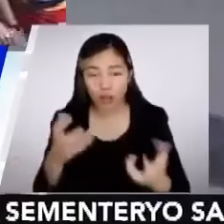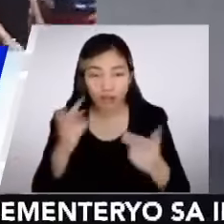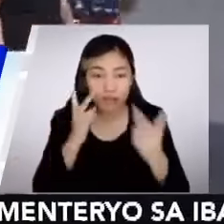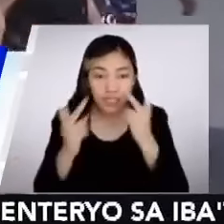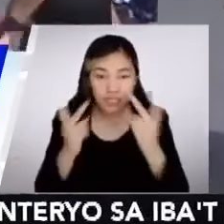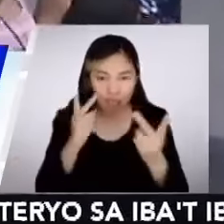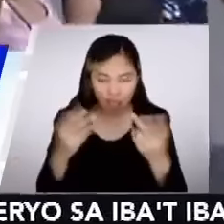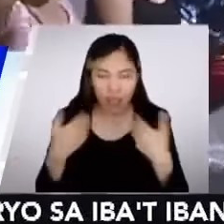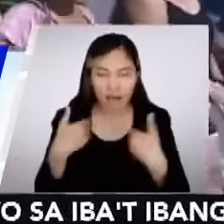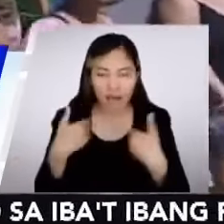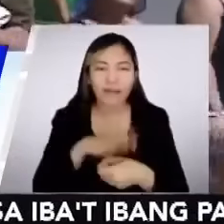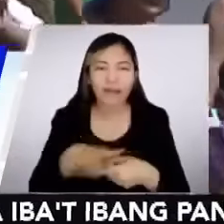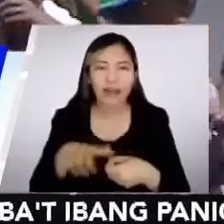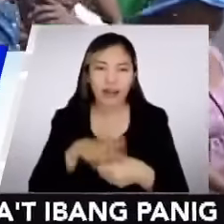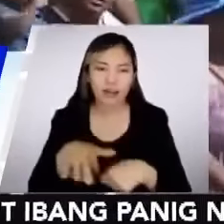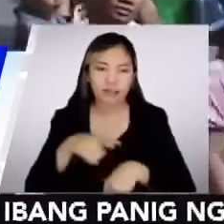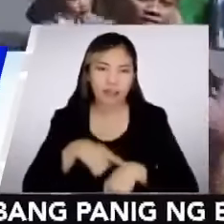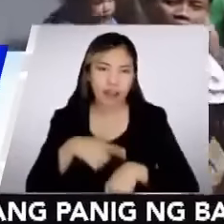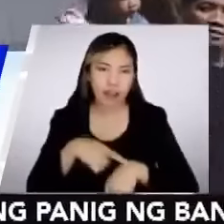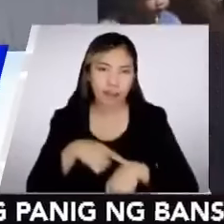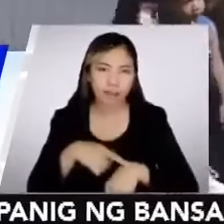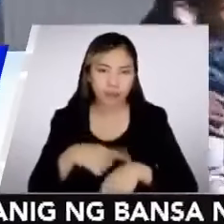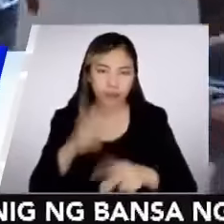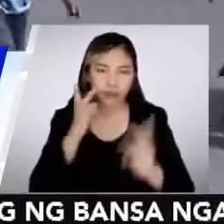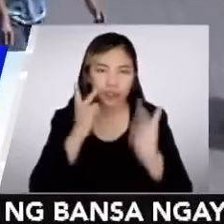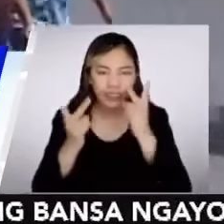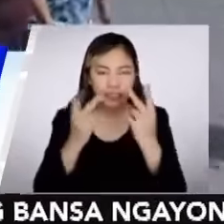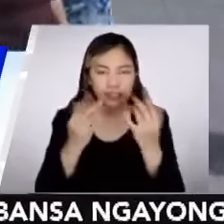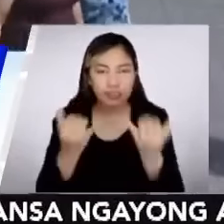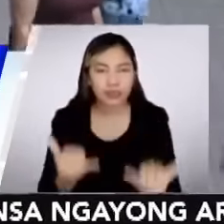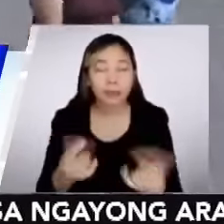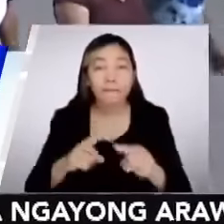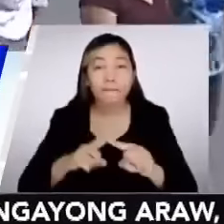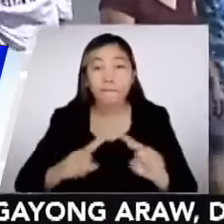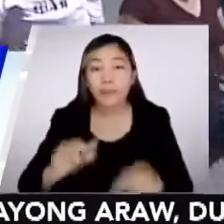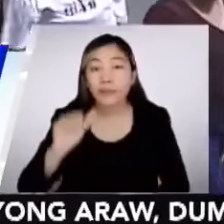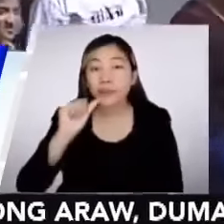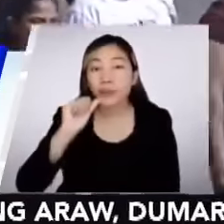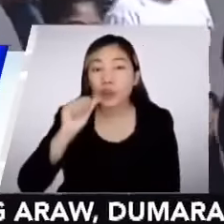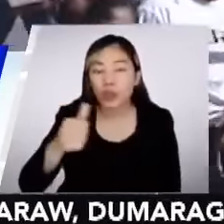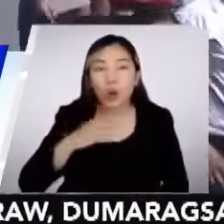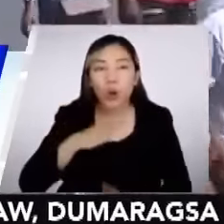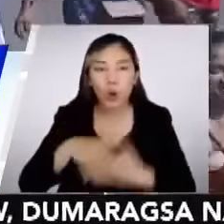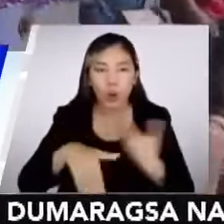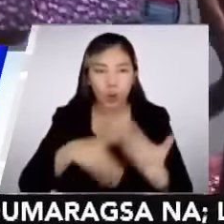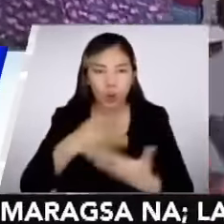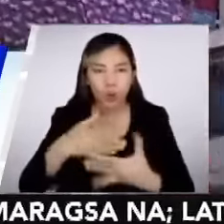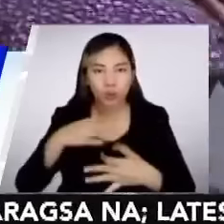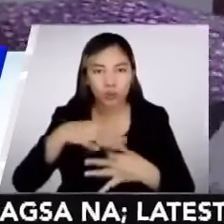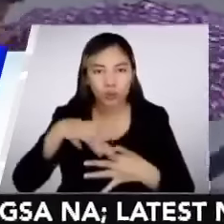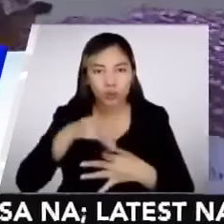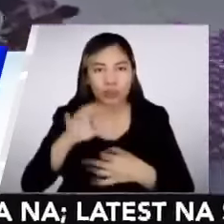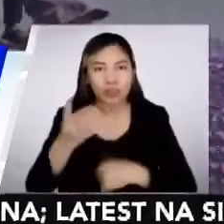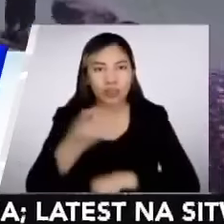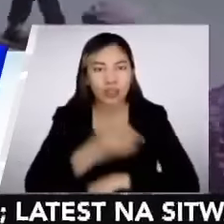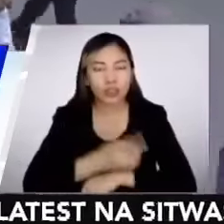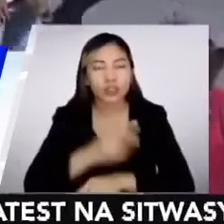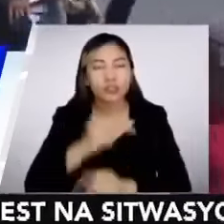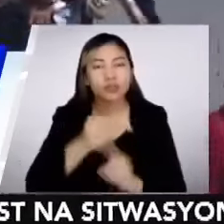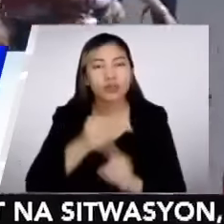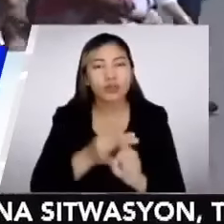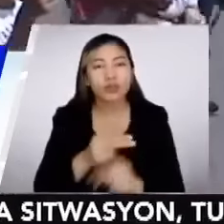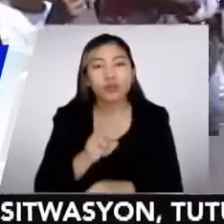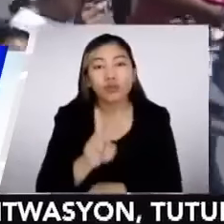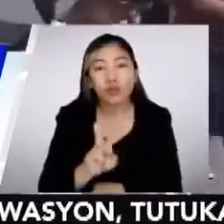Rafi, linawin ko lamang, All Souls Day, November 2, 5 a.m. to 7 p.m. pa rin ang visiting hours dito sa Manila North